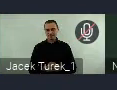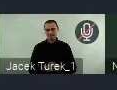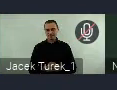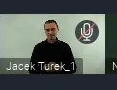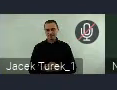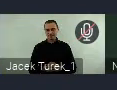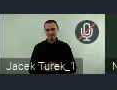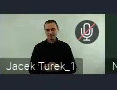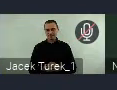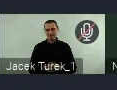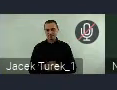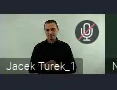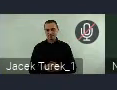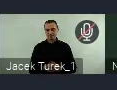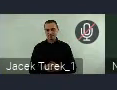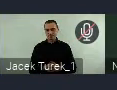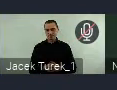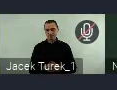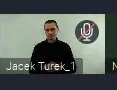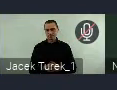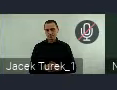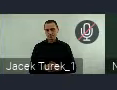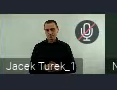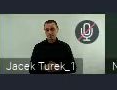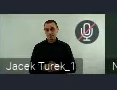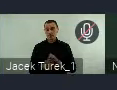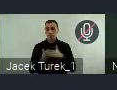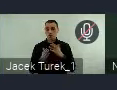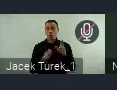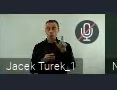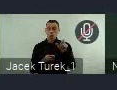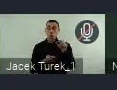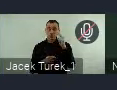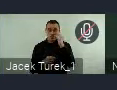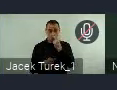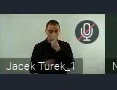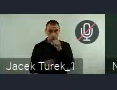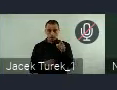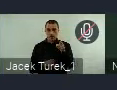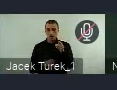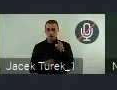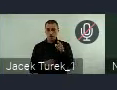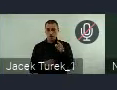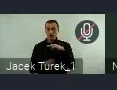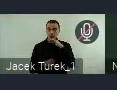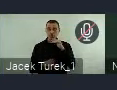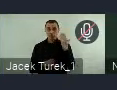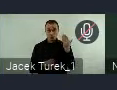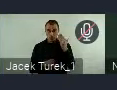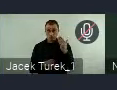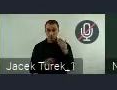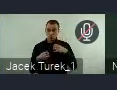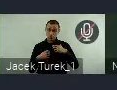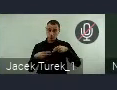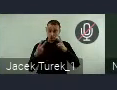gdy jeszcze ktoś Piszę wiadomość więc jeszcze o pani Marta jeśli będzie uczestnikiem osoba niewidoma Czy wystarczy jak wolontariusze na żywo będzie